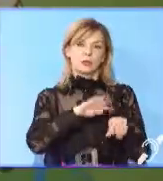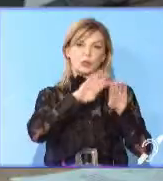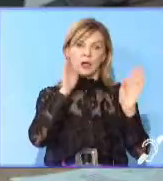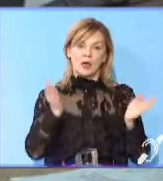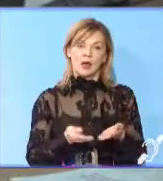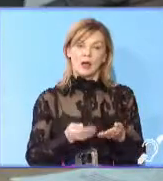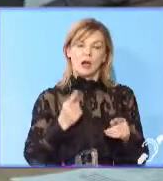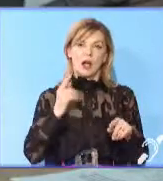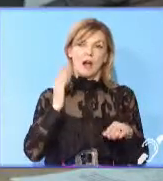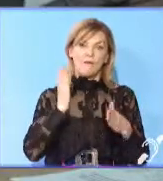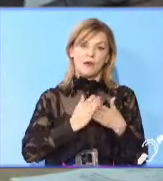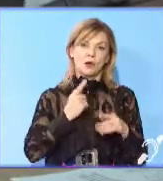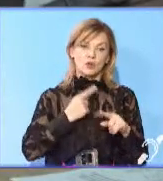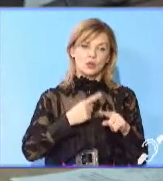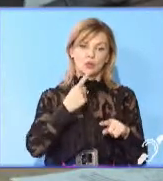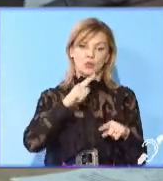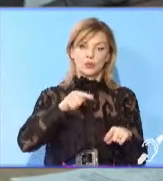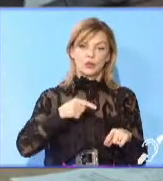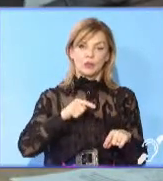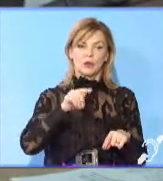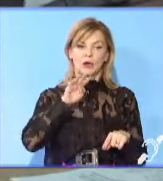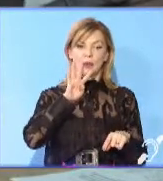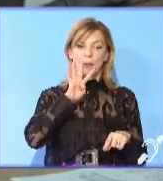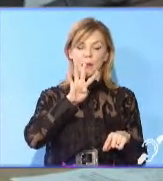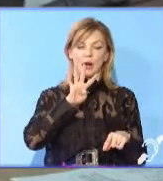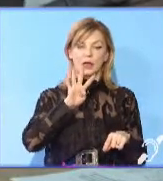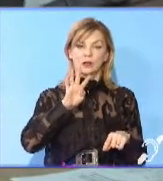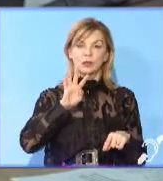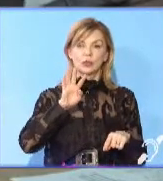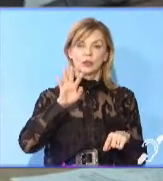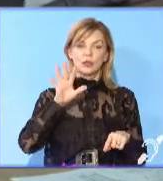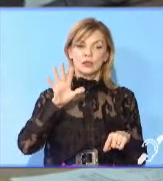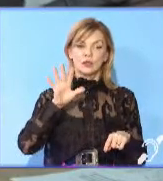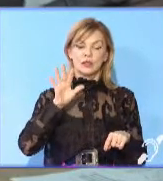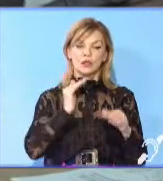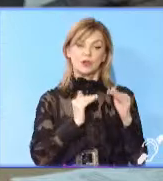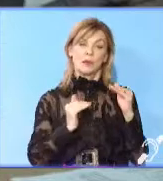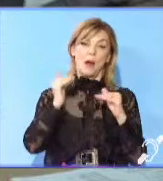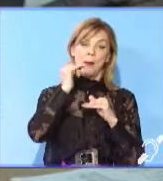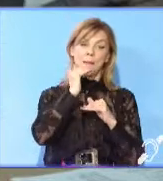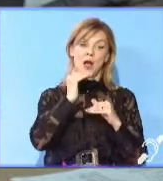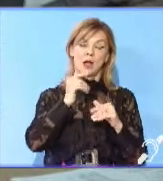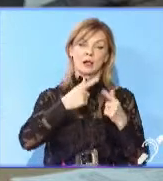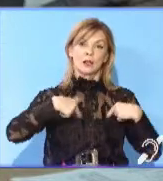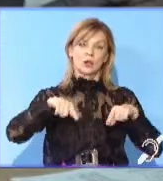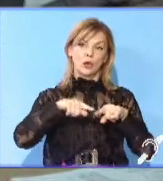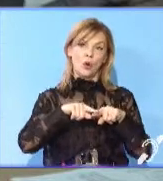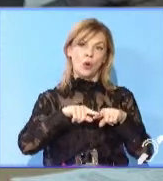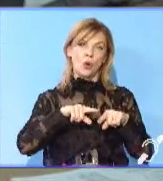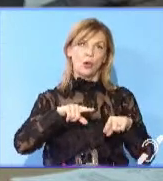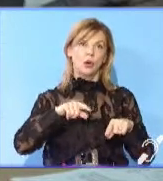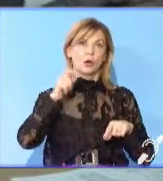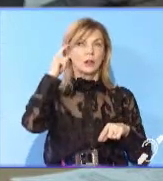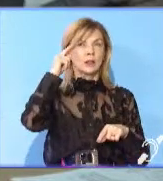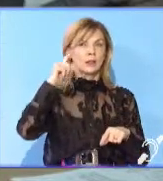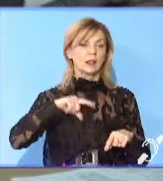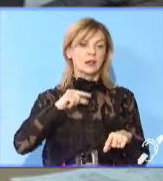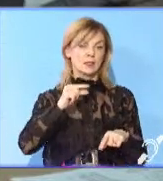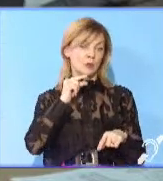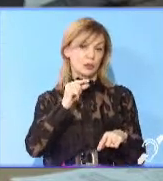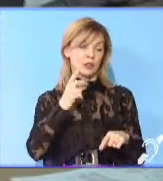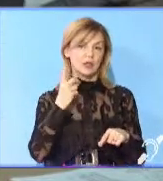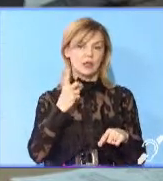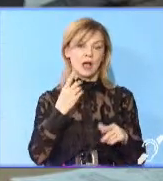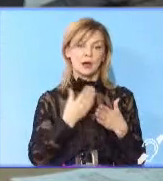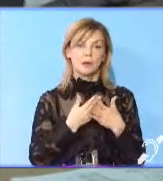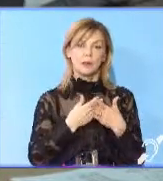fost cu 1,45 grade peste era preindustrială, nouă poate ni se pare foarte puțin. Dar pentru